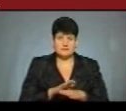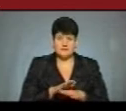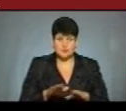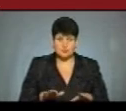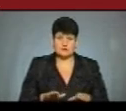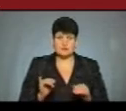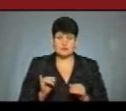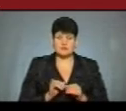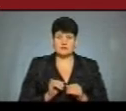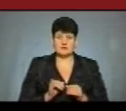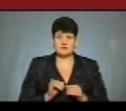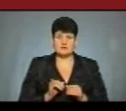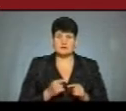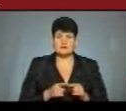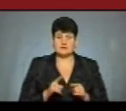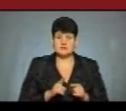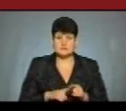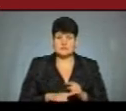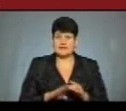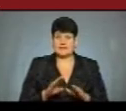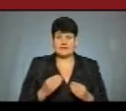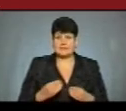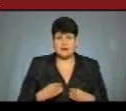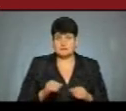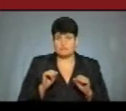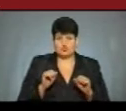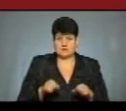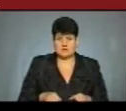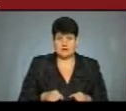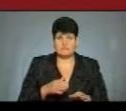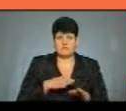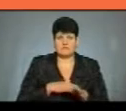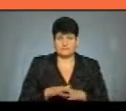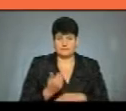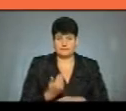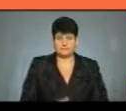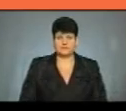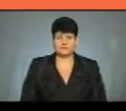це не дасть можливості так само їх реалізувати.